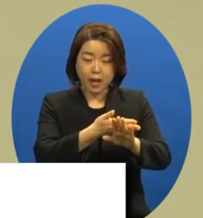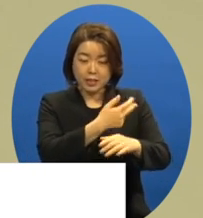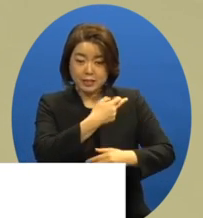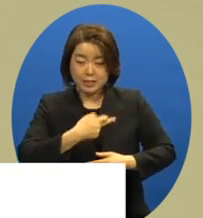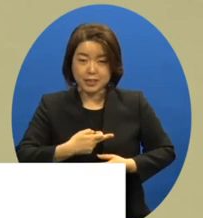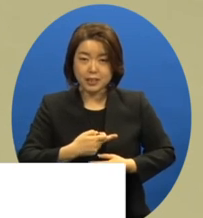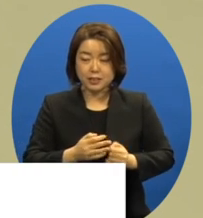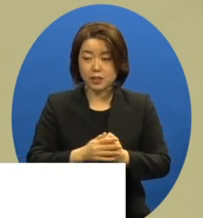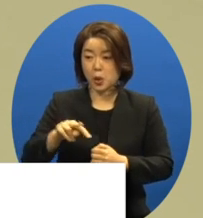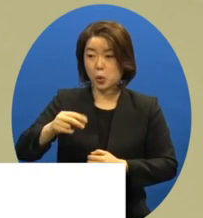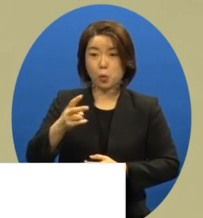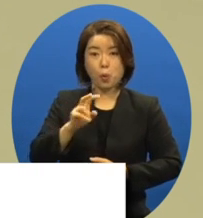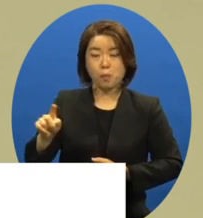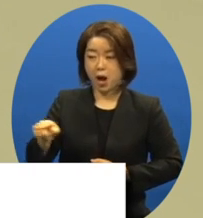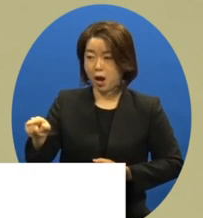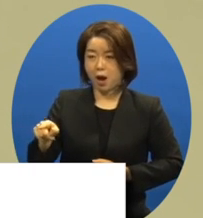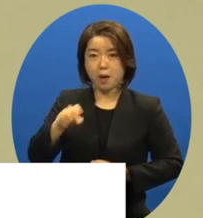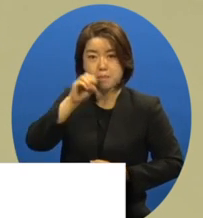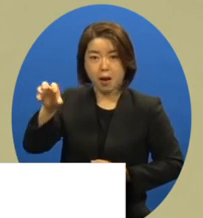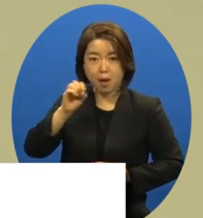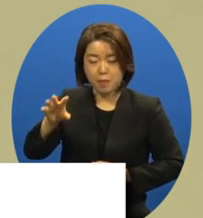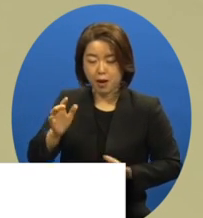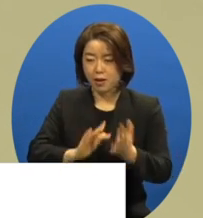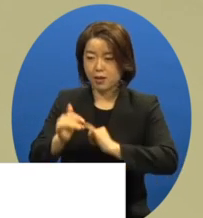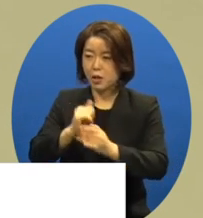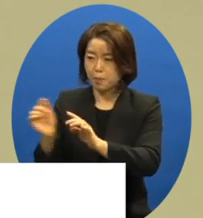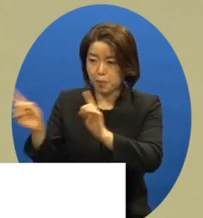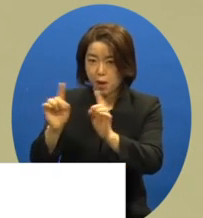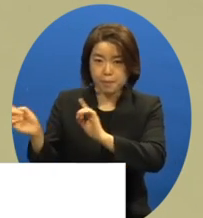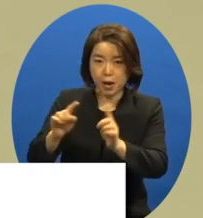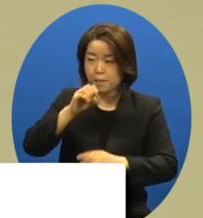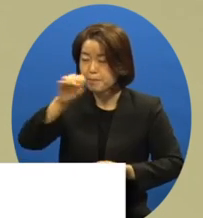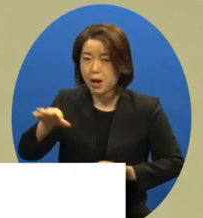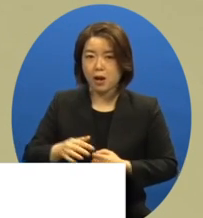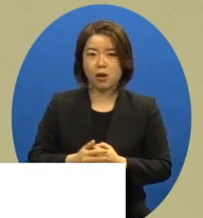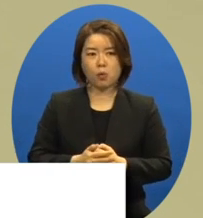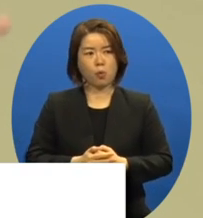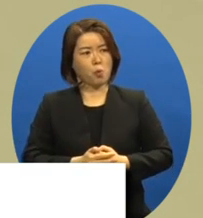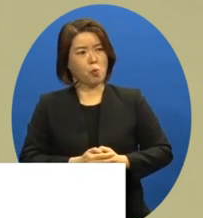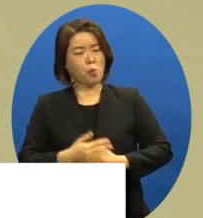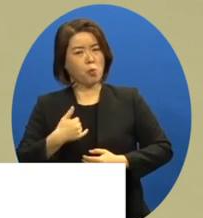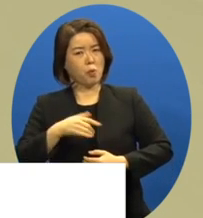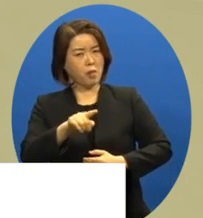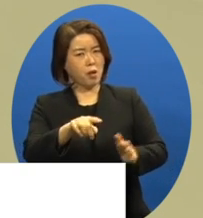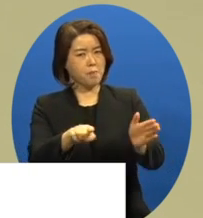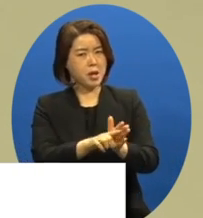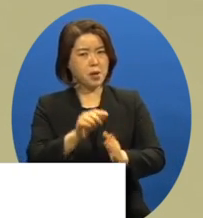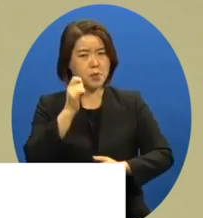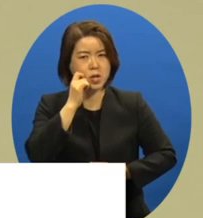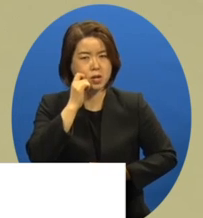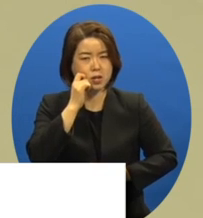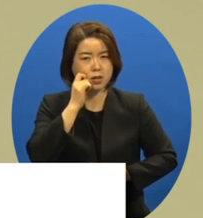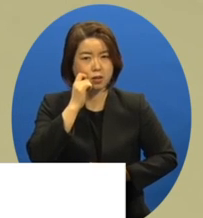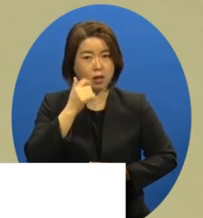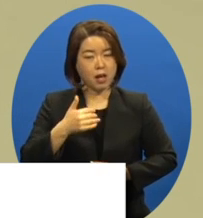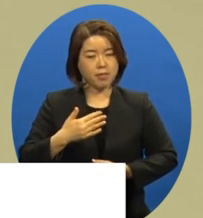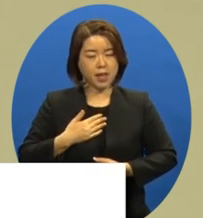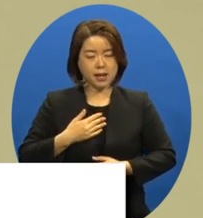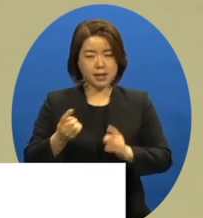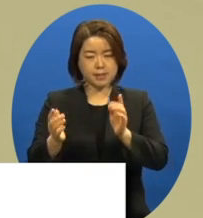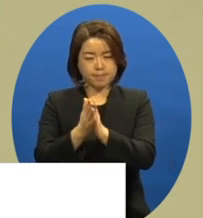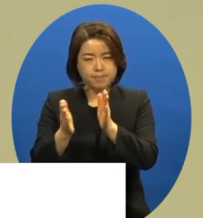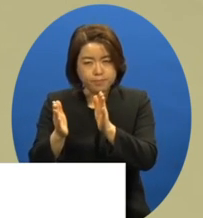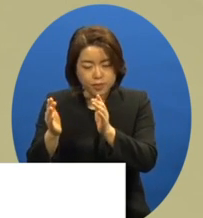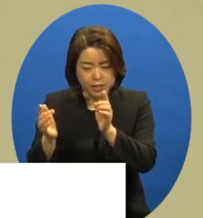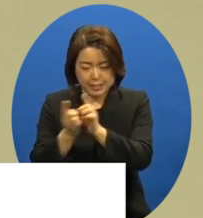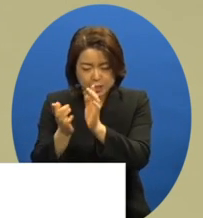도마에게 예수님이 부활하셨다고 말을 했지만 도마는 자기는 절대 믿을 수가 없다. 자기 손으로